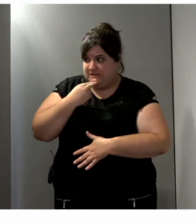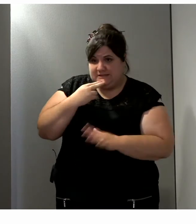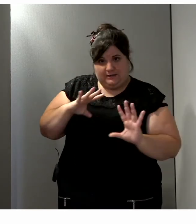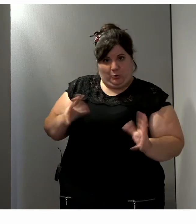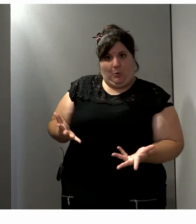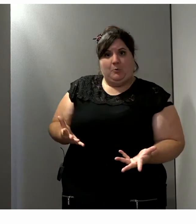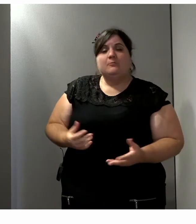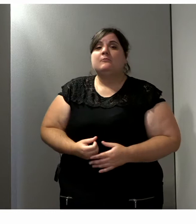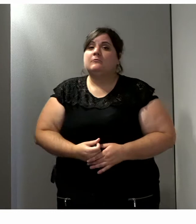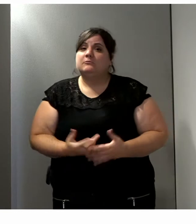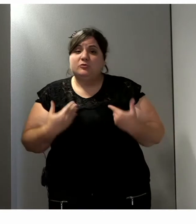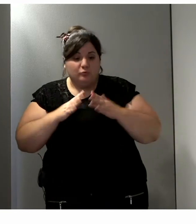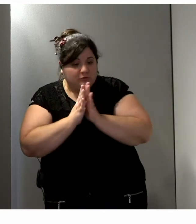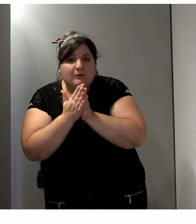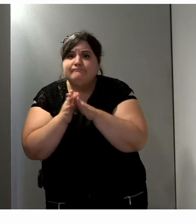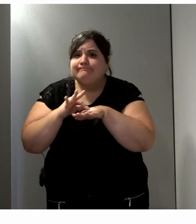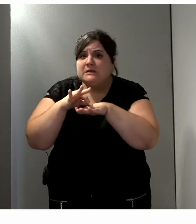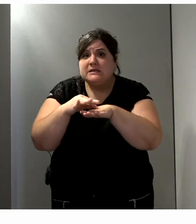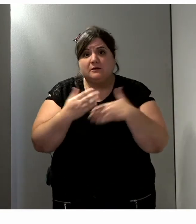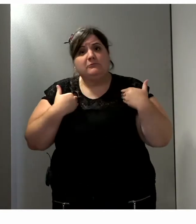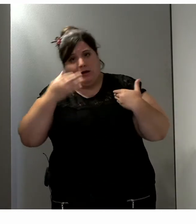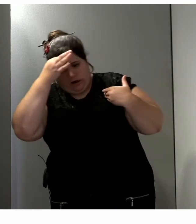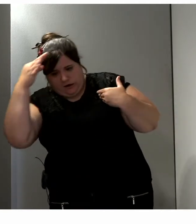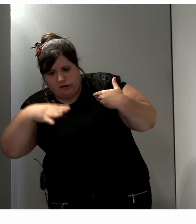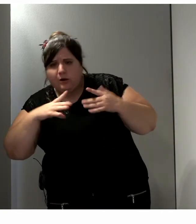les associations, qu'on bâtit avec les médias. On essaye